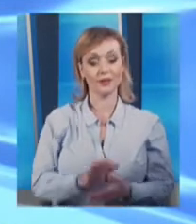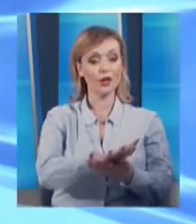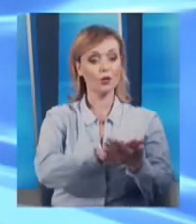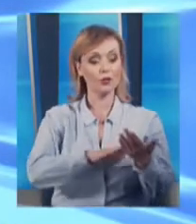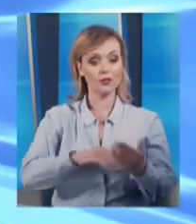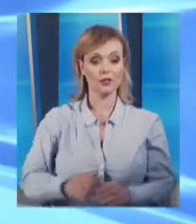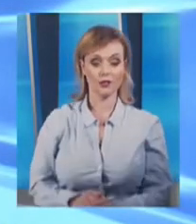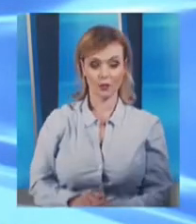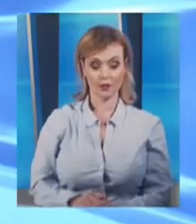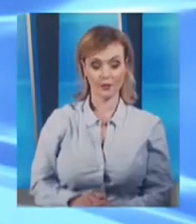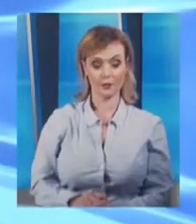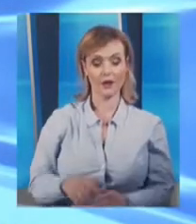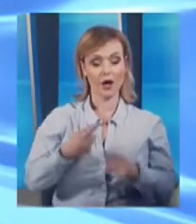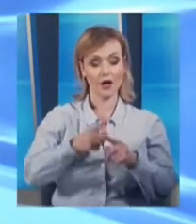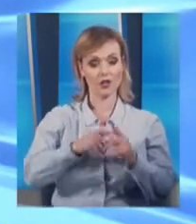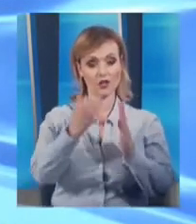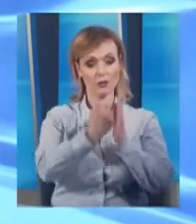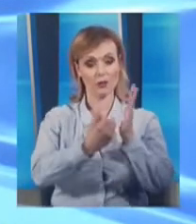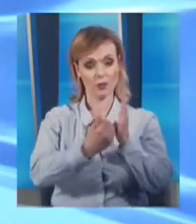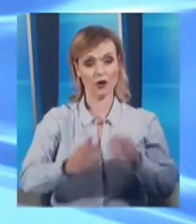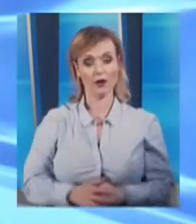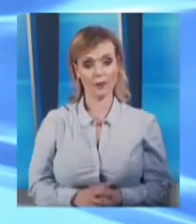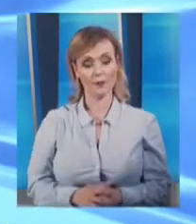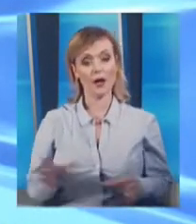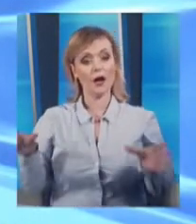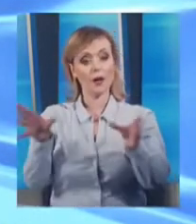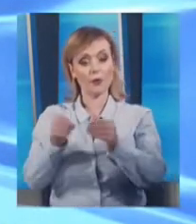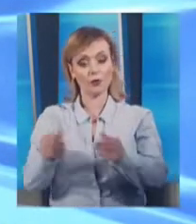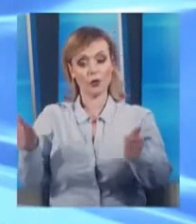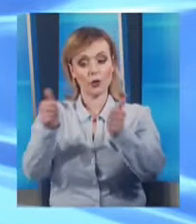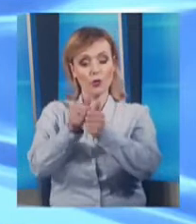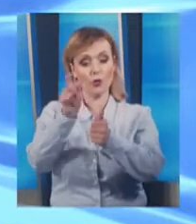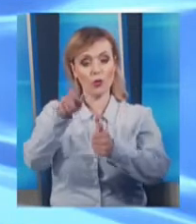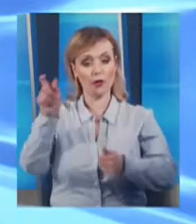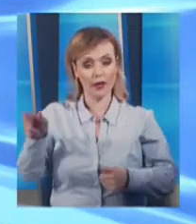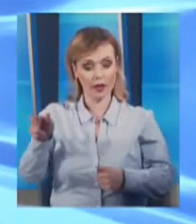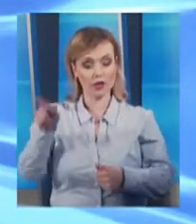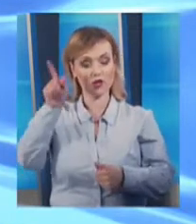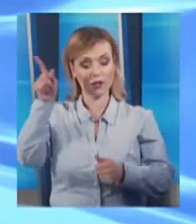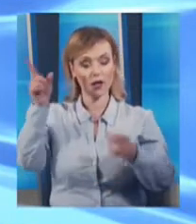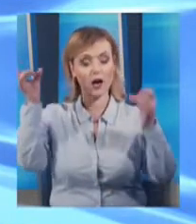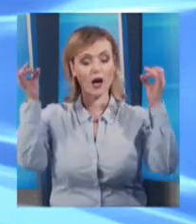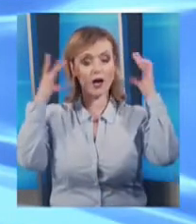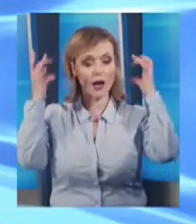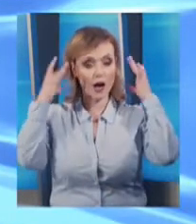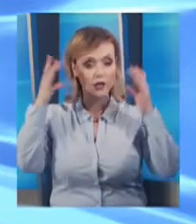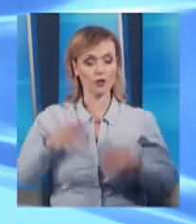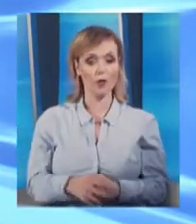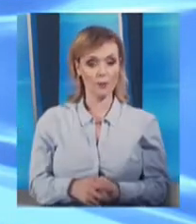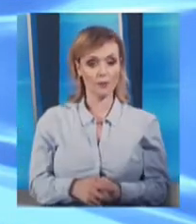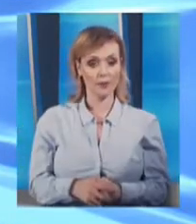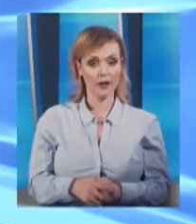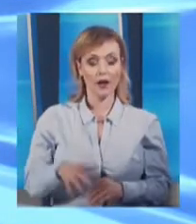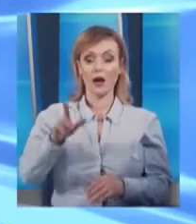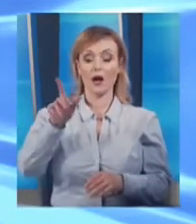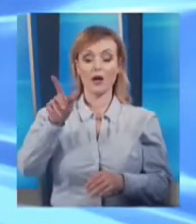Continuăm. Realizăm această emisiune împreună cu colegii de la Radio Europa Liberă. De aceea, șeful biroului de la Chișinău, domnul Vasile Botnaru,